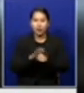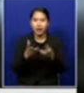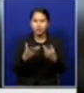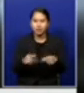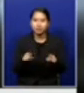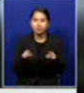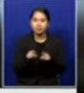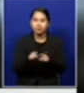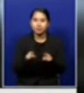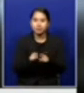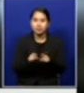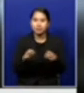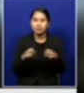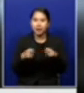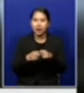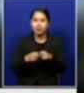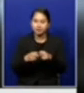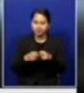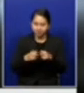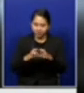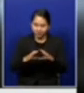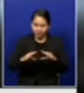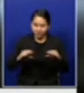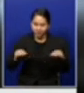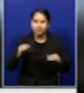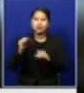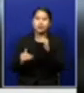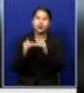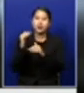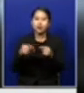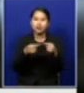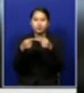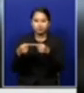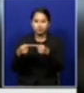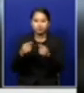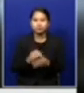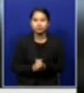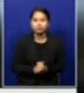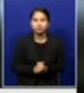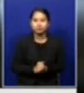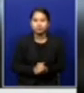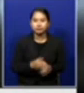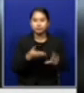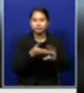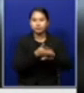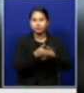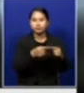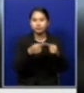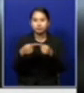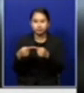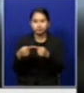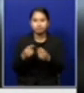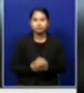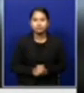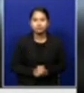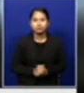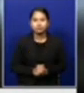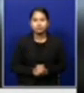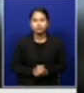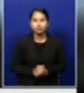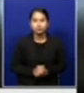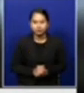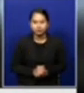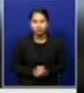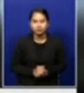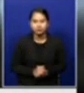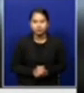วก็ทำให้การพัฒนาเนี่ยเดินต่อไปควบคู่กันนะฮะสไลด์ถัดไปยังไม่ขึ้นนะครับก็จะเป็นสไลด์ที่อ้างอิงจากส